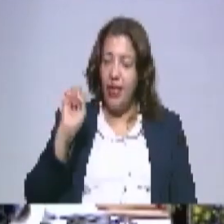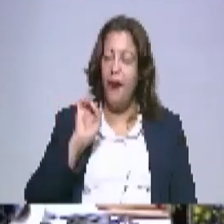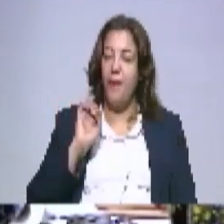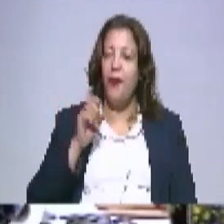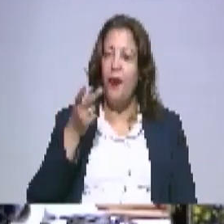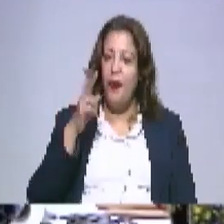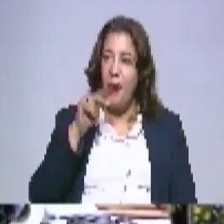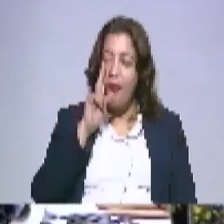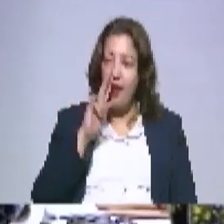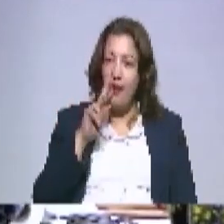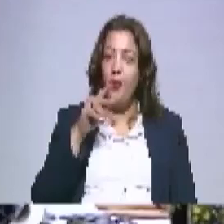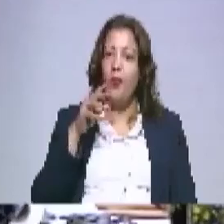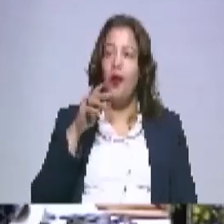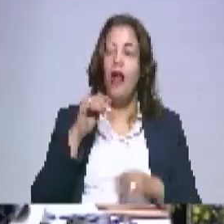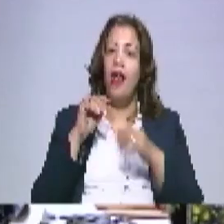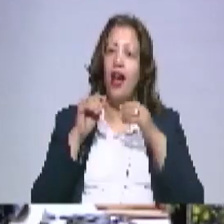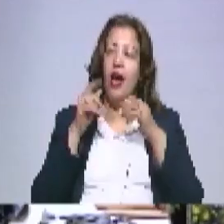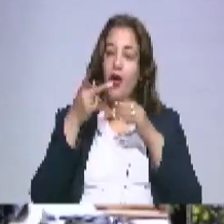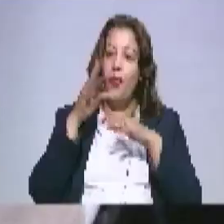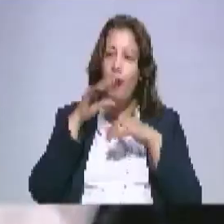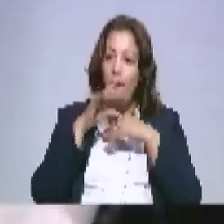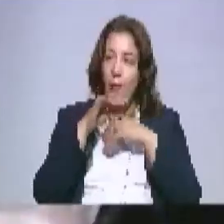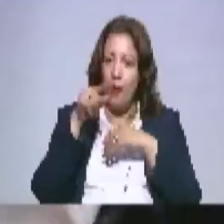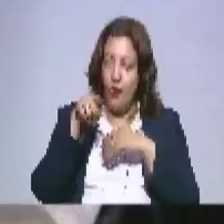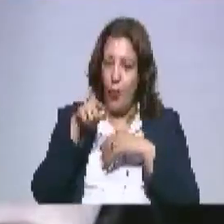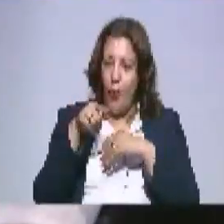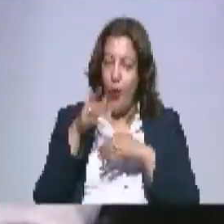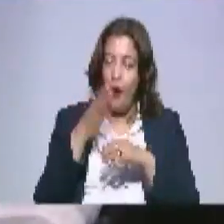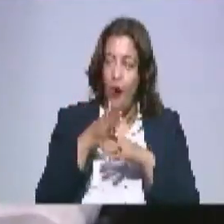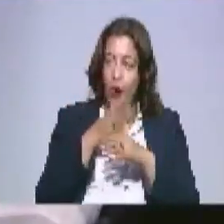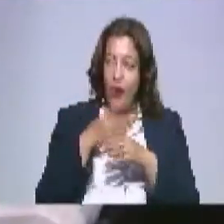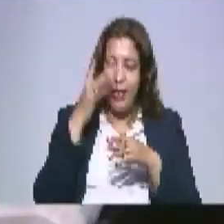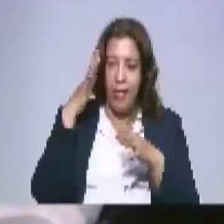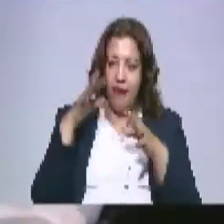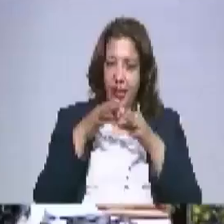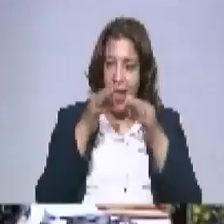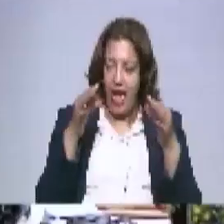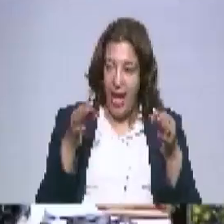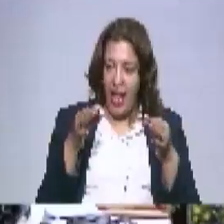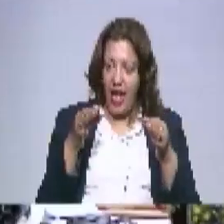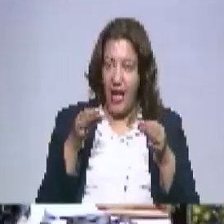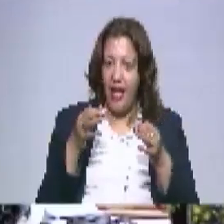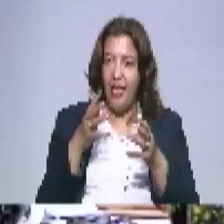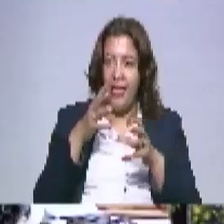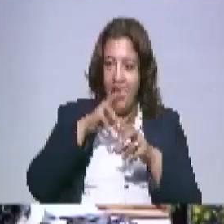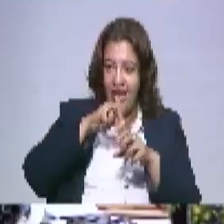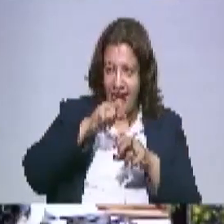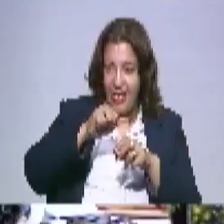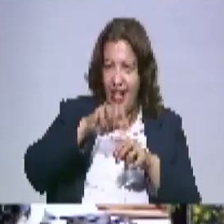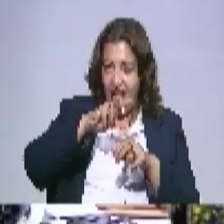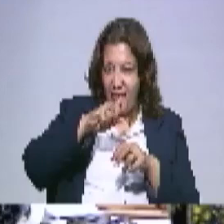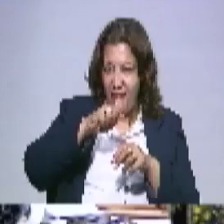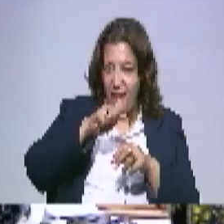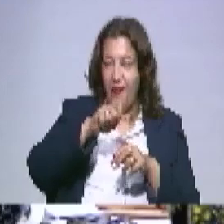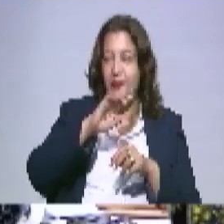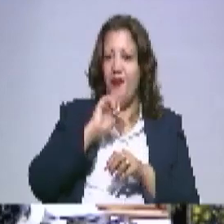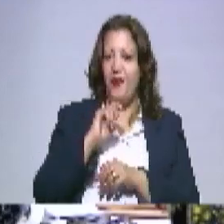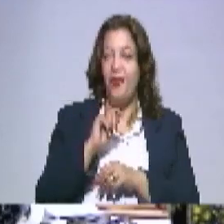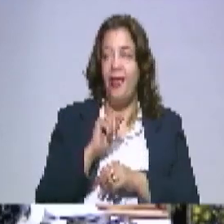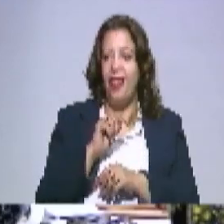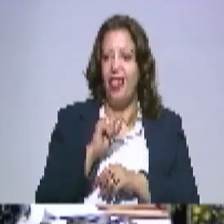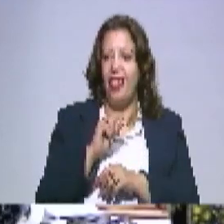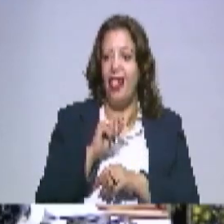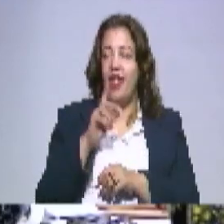الاخضر بتاعنا. هناخد معانا البرتقانه الظريفه دي كده، ونجيب المسقعه دي كده ونعصر عليها البرتقانه دي.